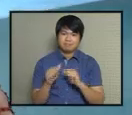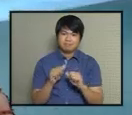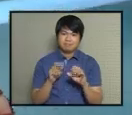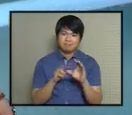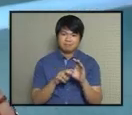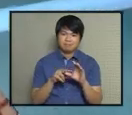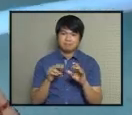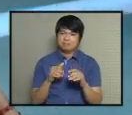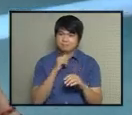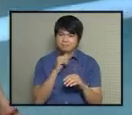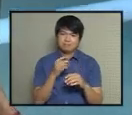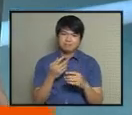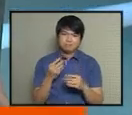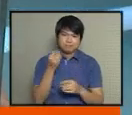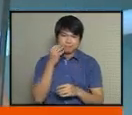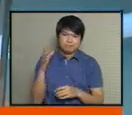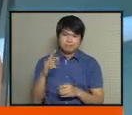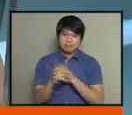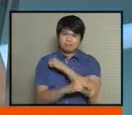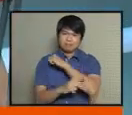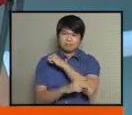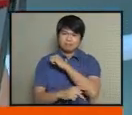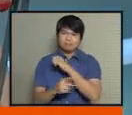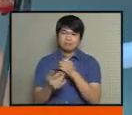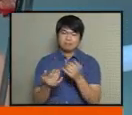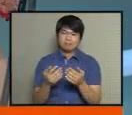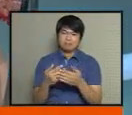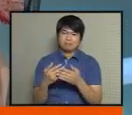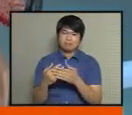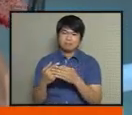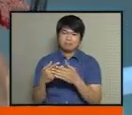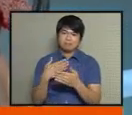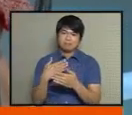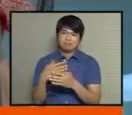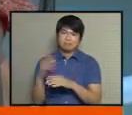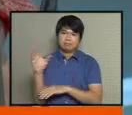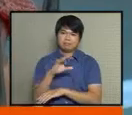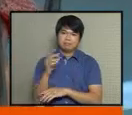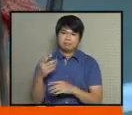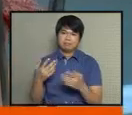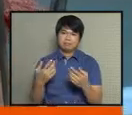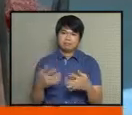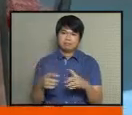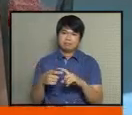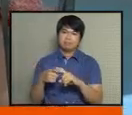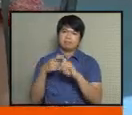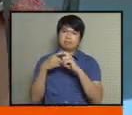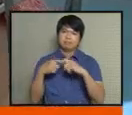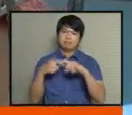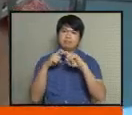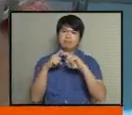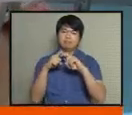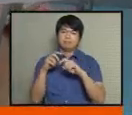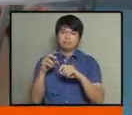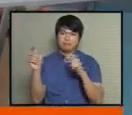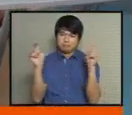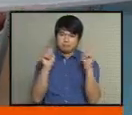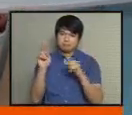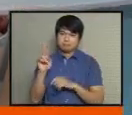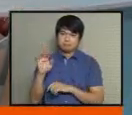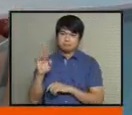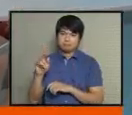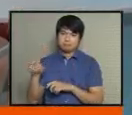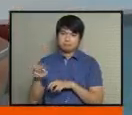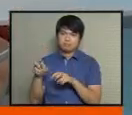mga pasaherong hindi nakauwi sa kanilang probinsya sa bisperas ng Pasko. Yan ay matapos makansela ang ilang biyahe dahil sa bagyong Ursula.